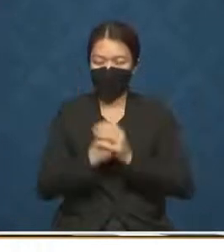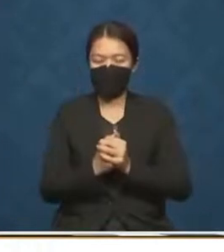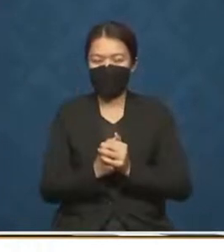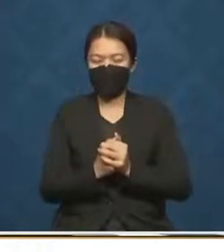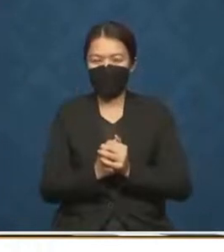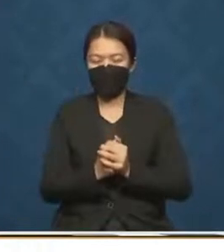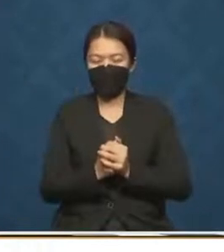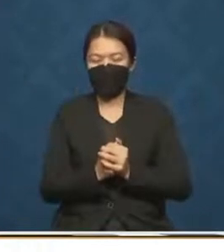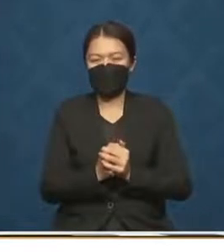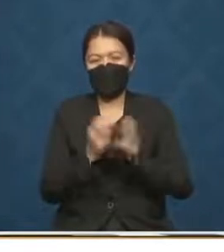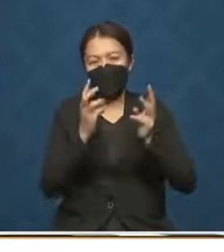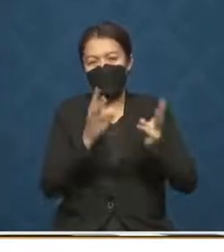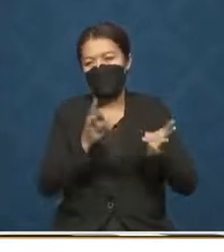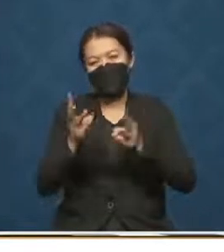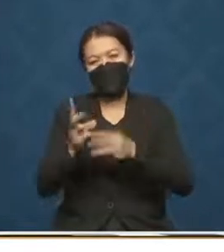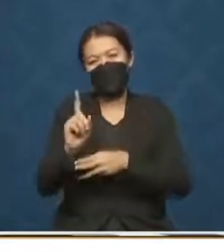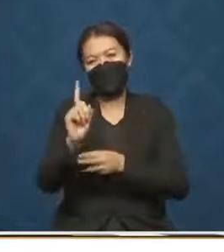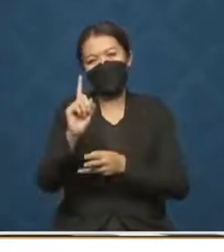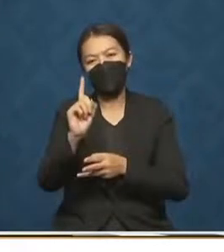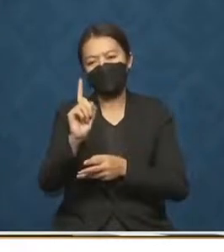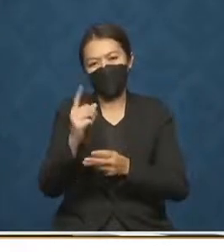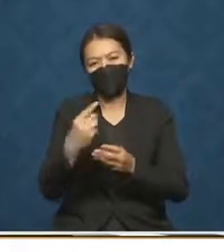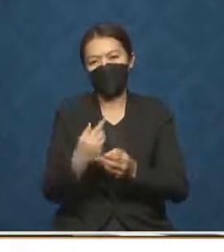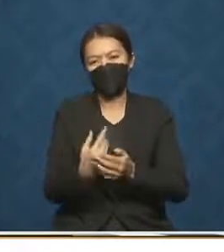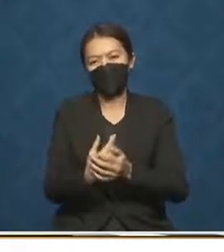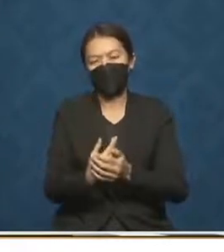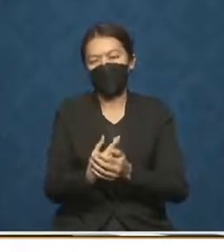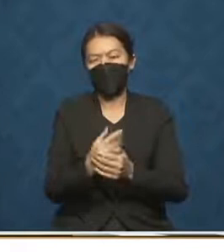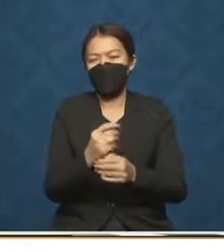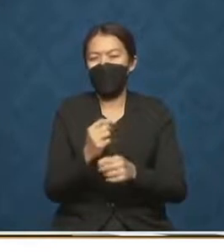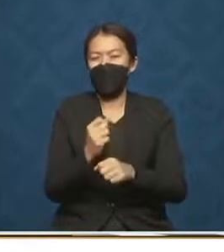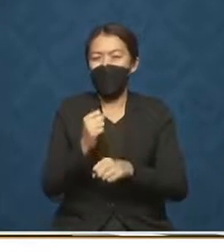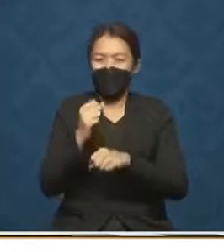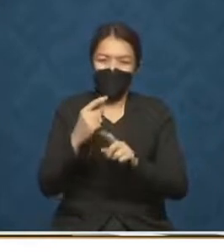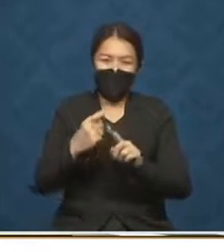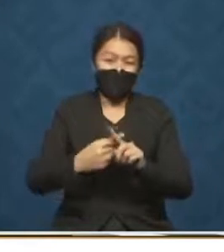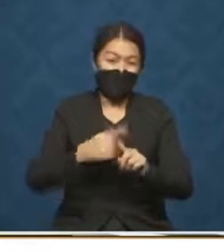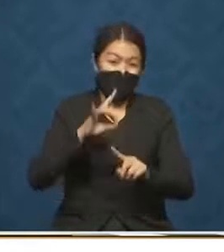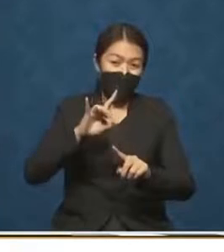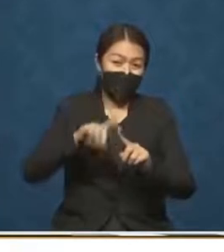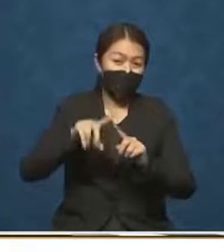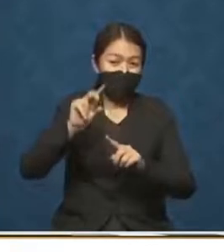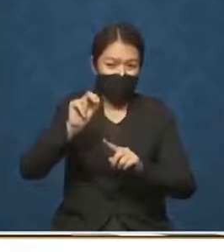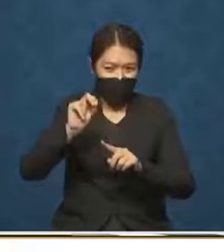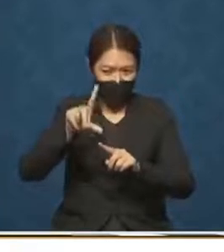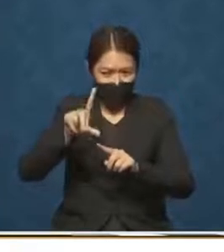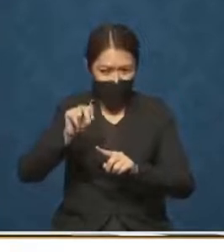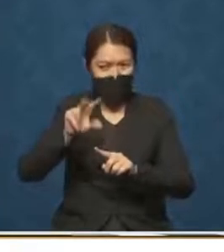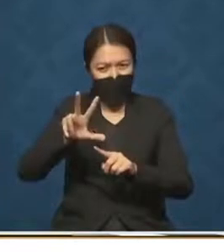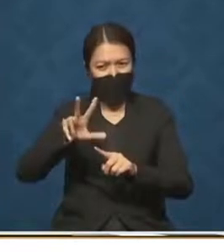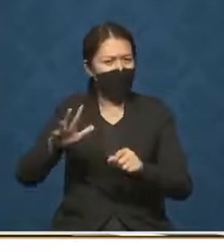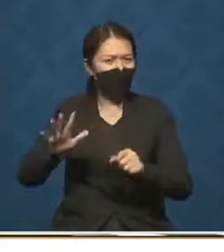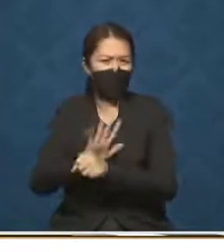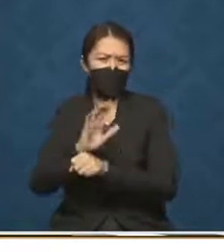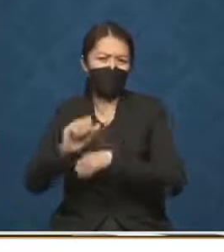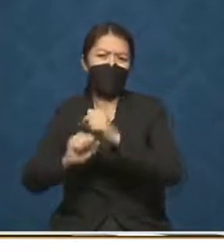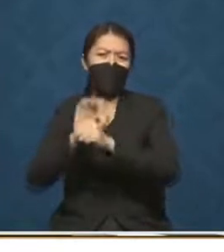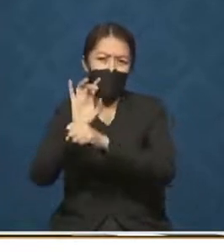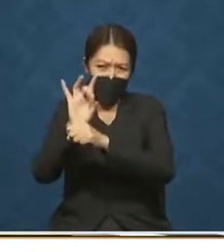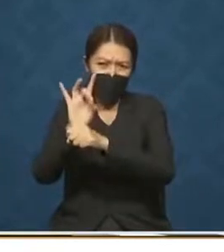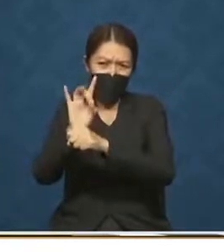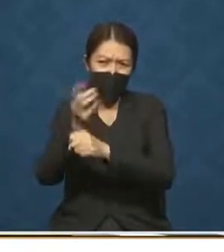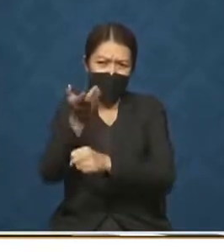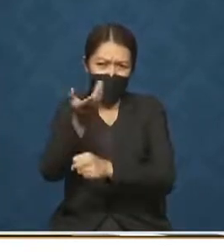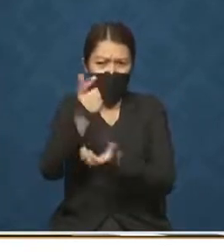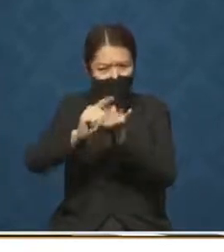มีทางเดียวจิงๆครัท่านครับอย่าใหถึงครบ 8 ปีวันที่ 23 ส่หาเถอะครับท่าน